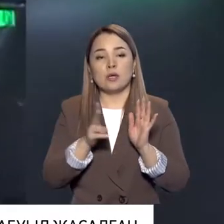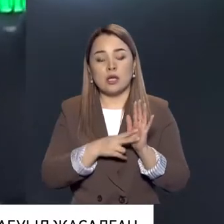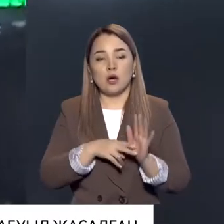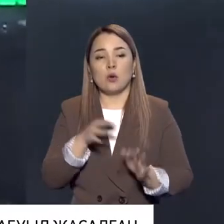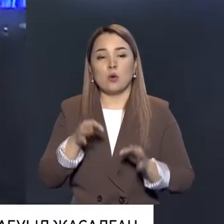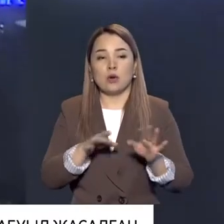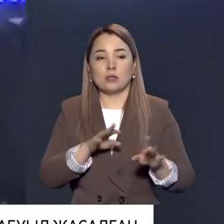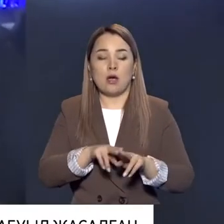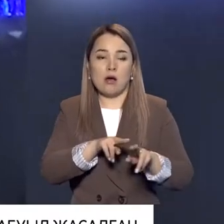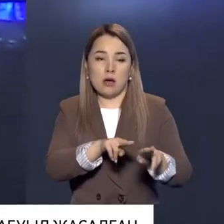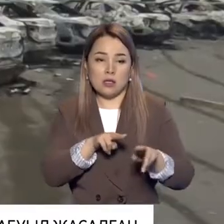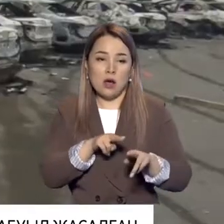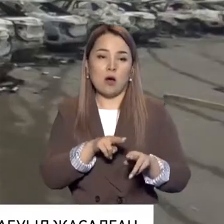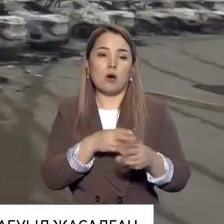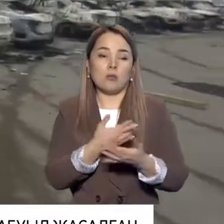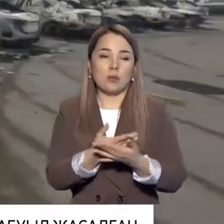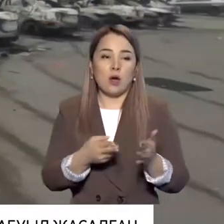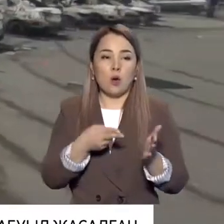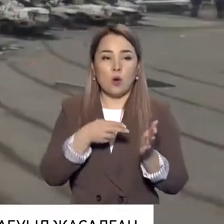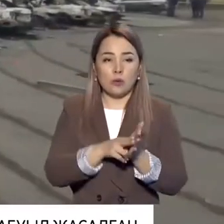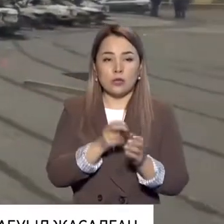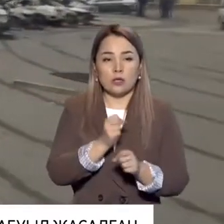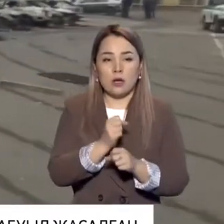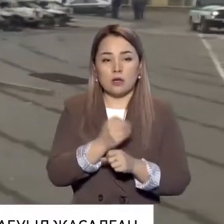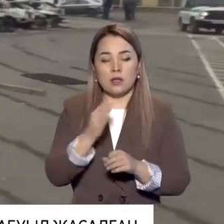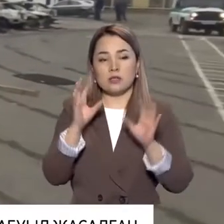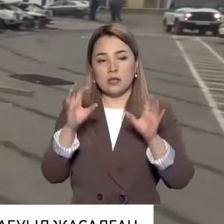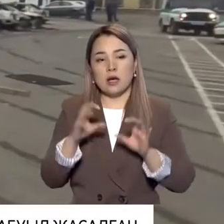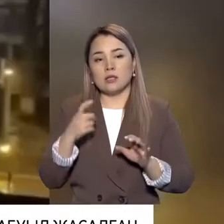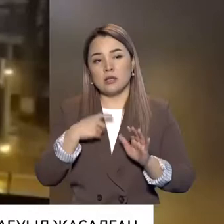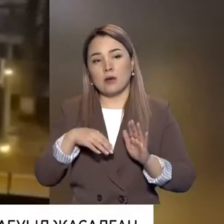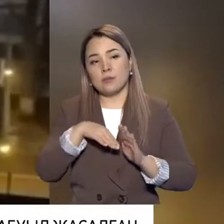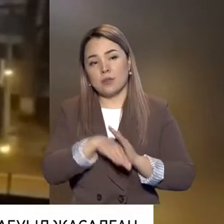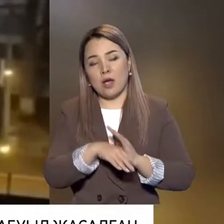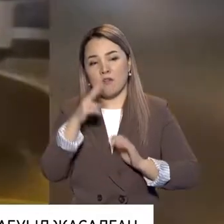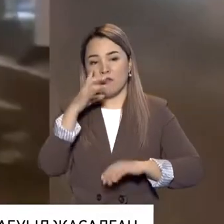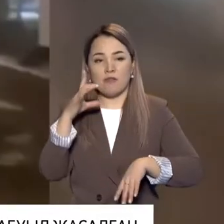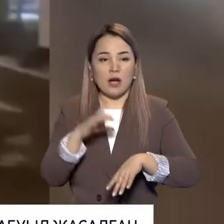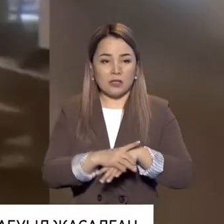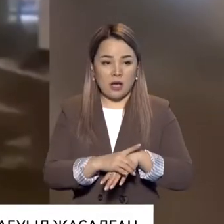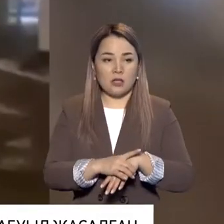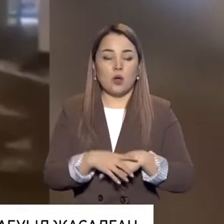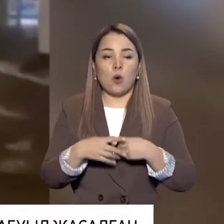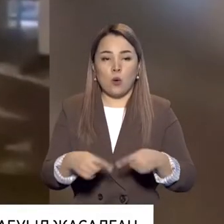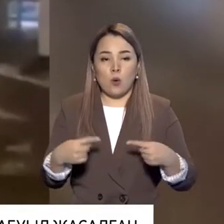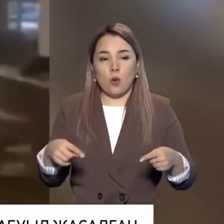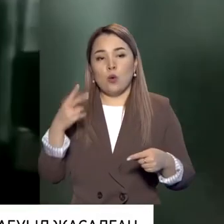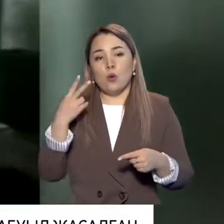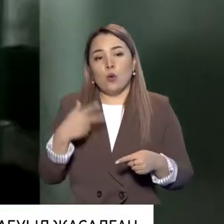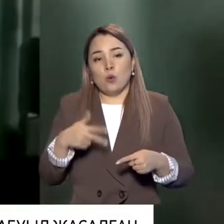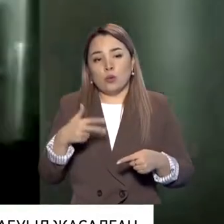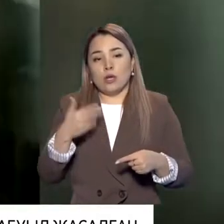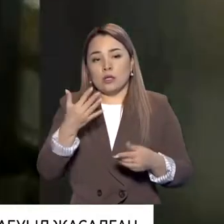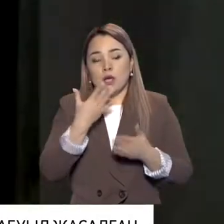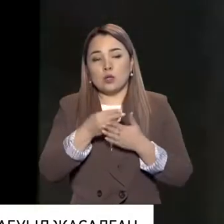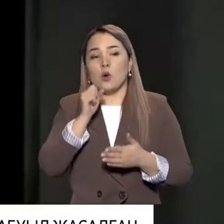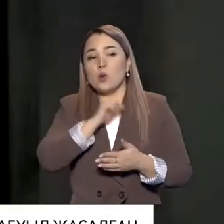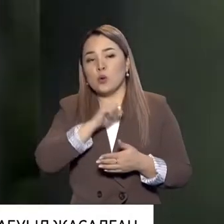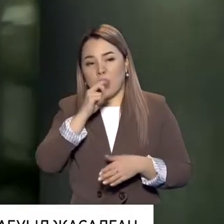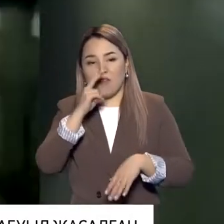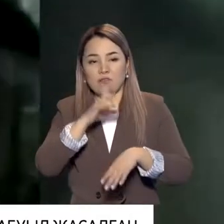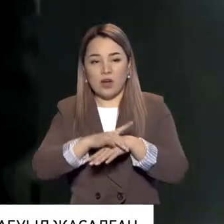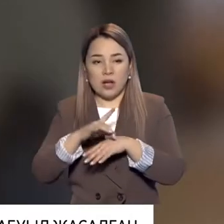қылмыстық іс атыс қару мен оқ дәрілерді заңсыз сақтау фактілері бойынша, тағы 30-ы оларды ұрлау